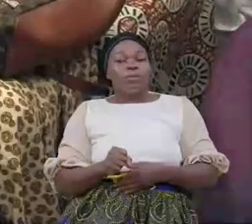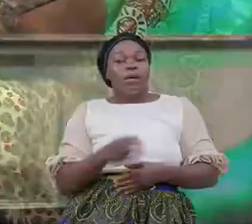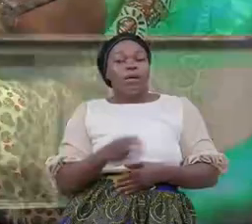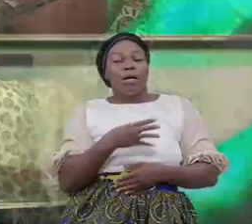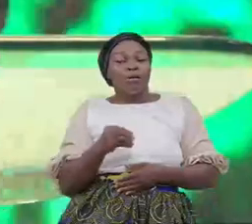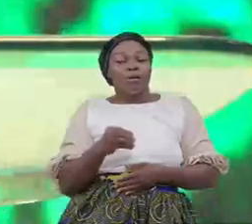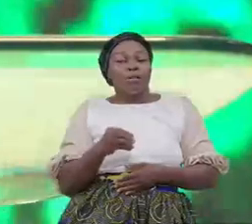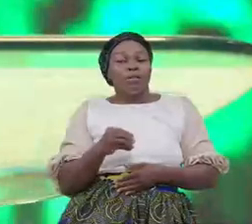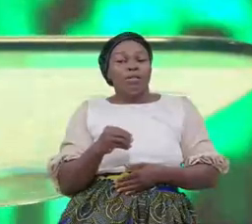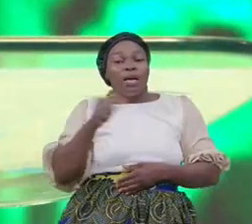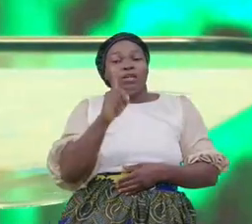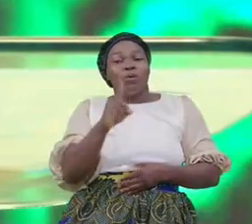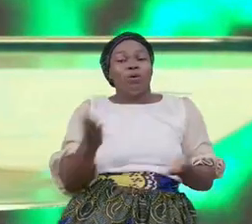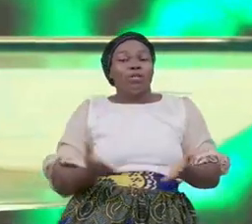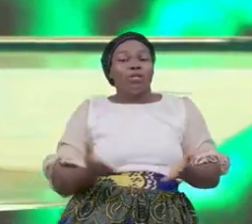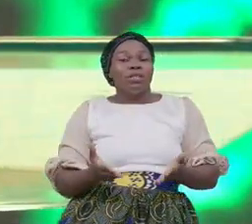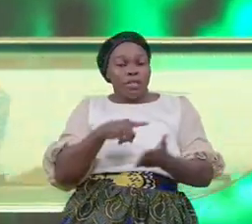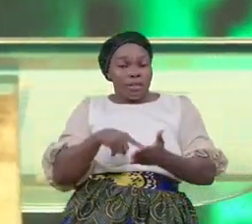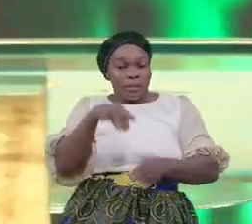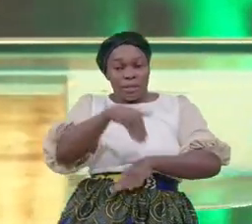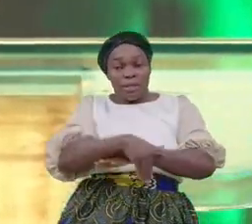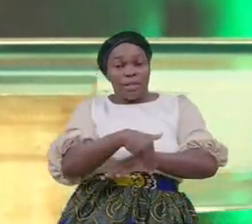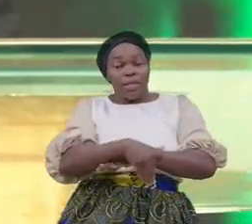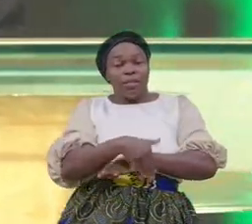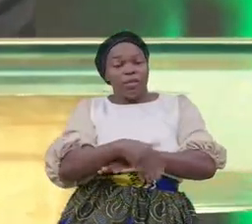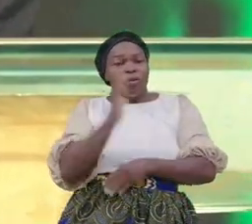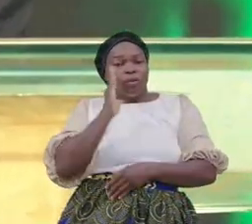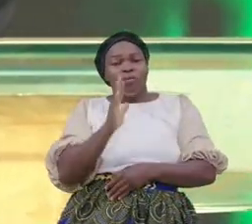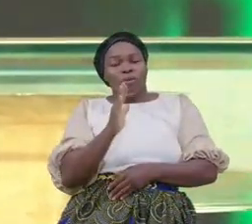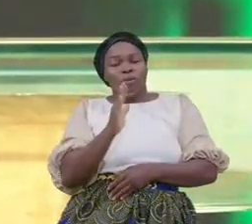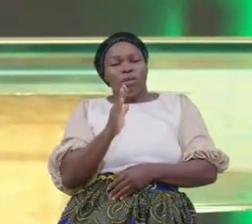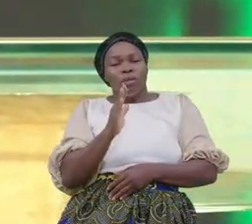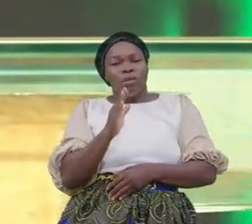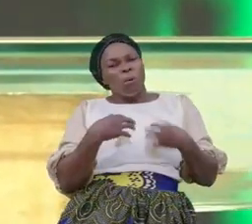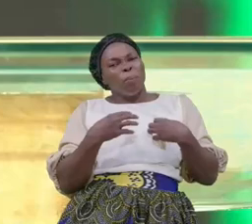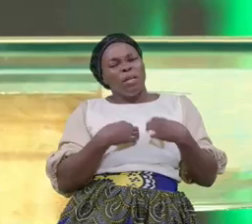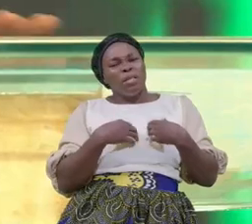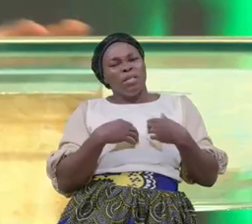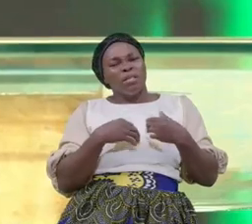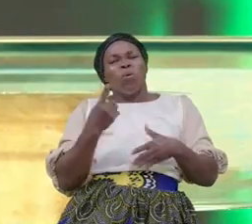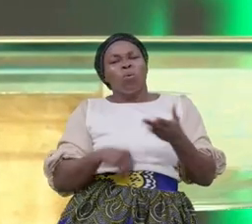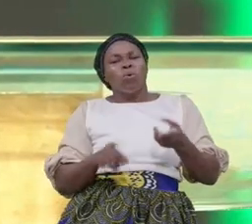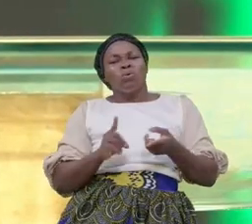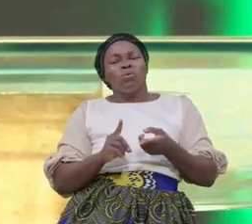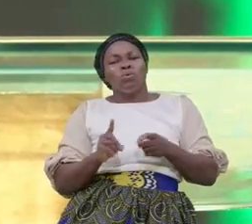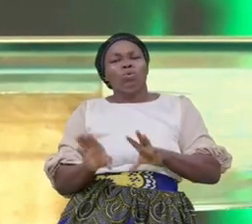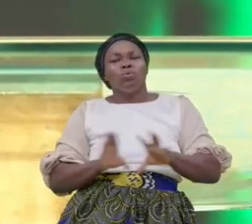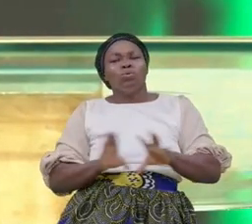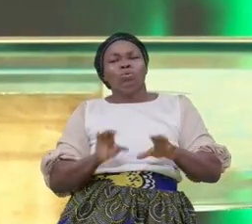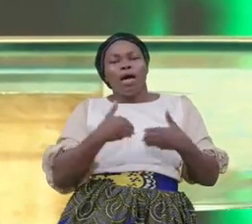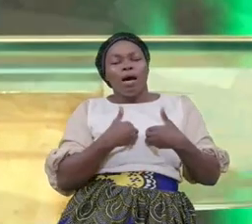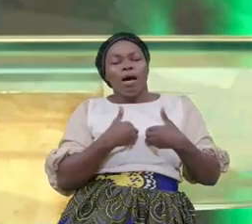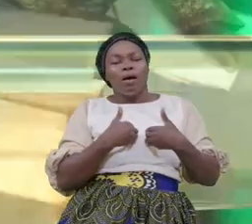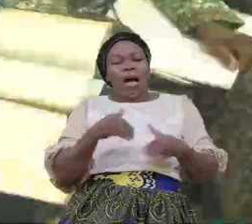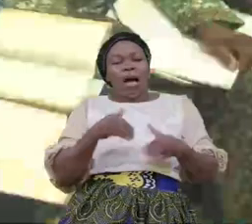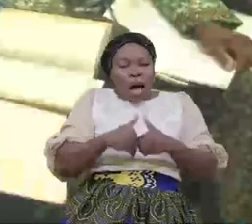Pourquoi les gens dedans ici disent que hein, qu'est-ce que j'ai? Qu'est-ce que je peux avoir? Regardez ceci. Vous